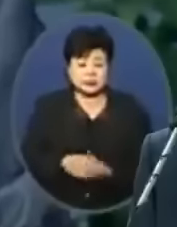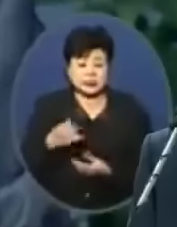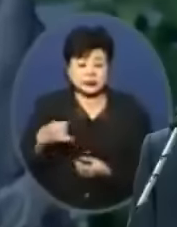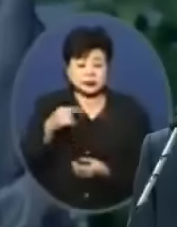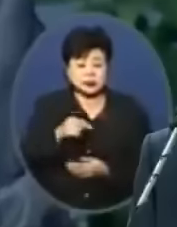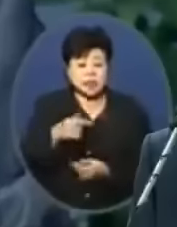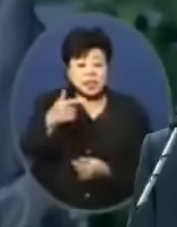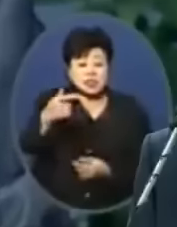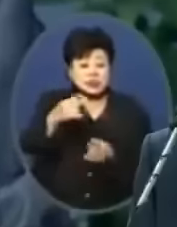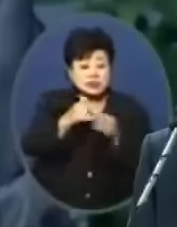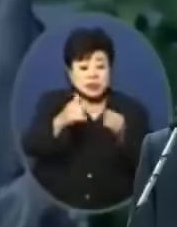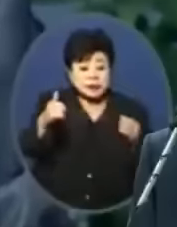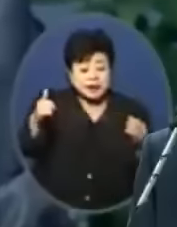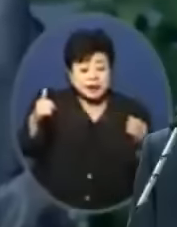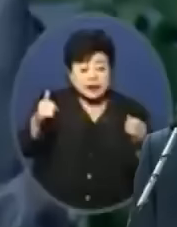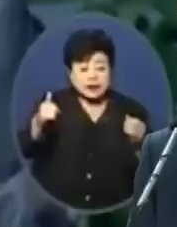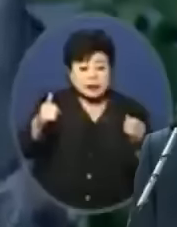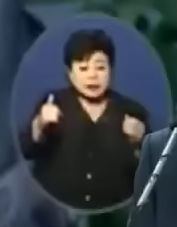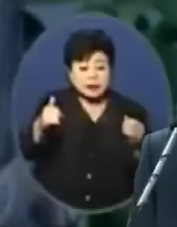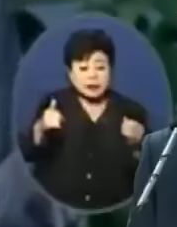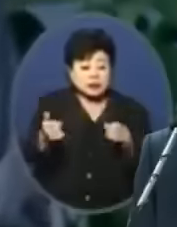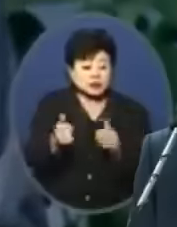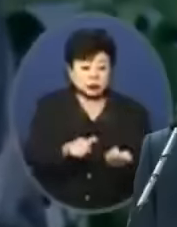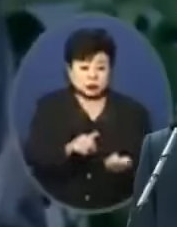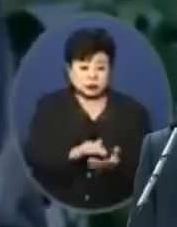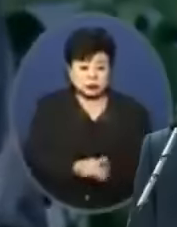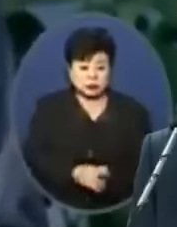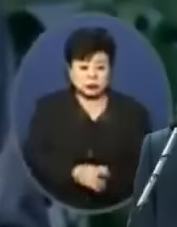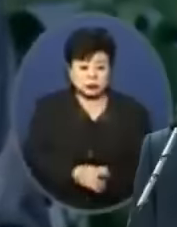자녀 중에 6명이 세상을 떴어요.